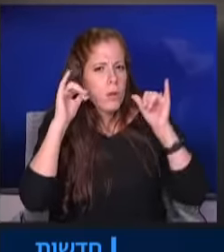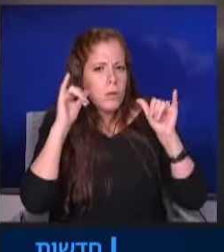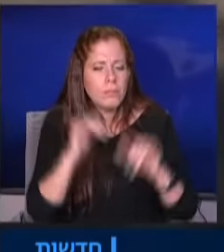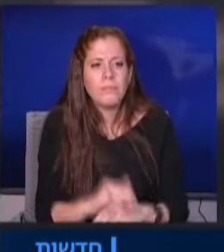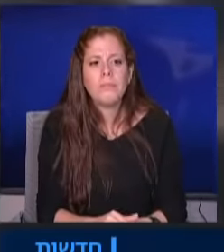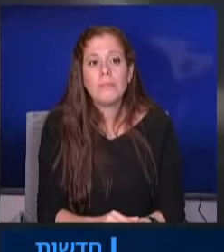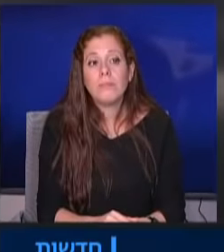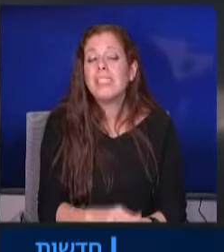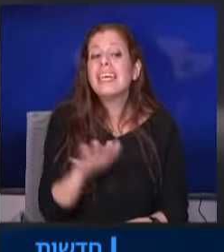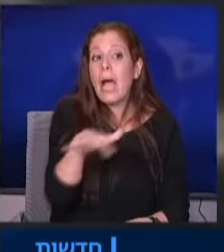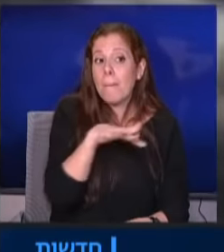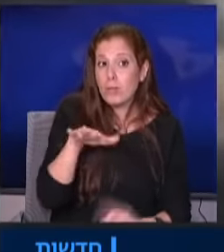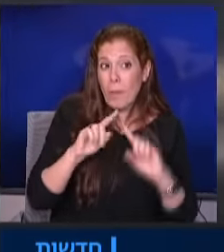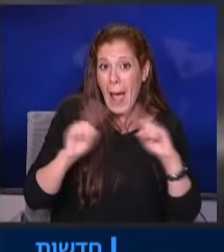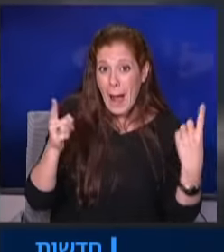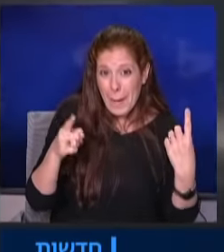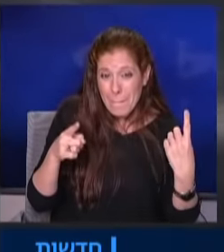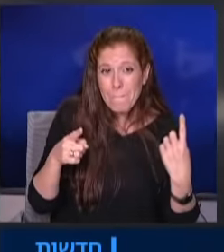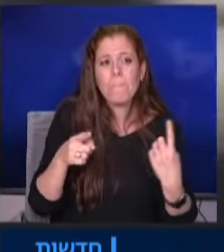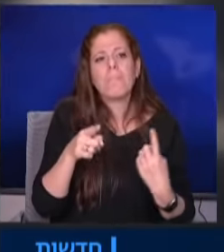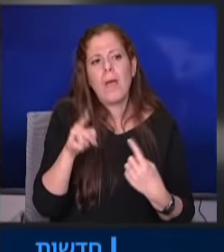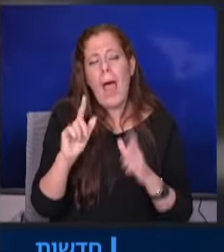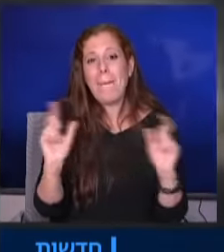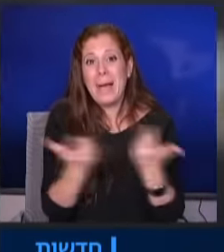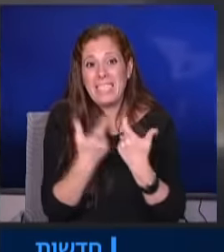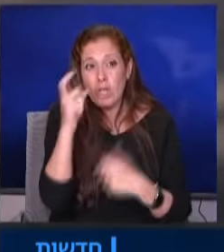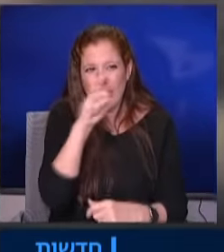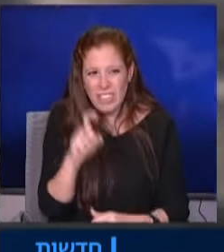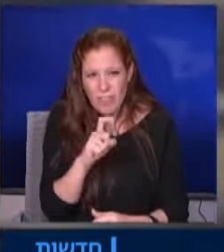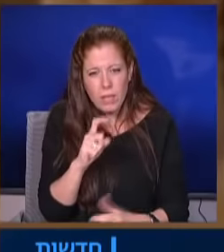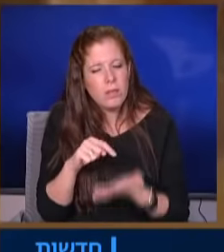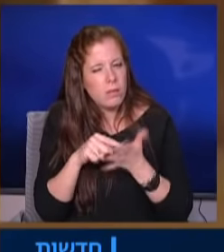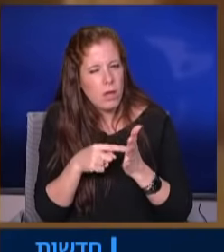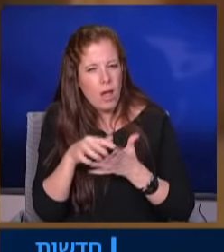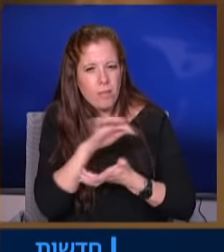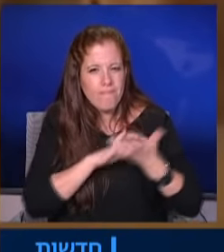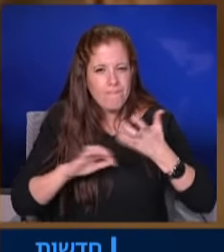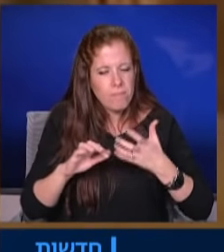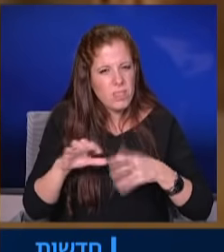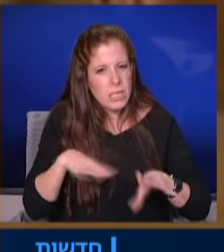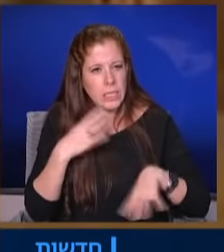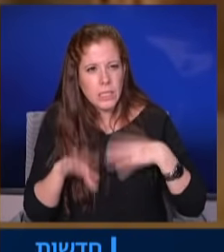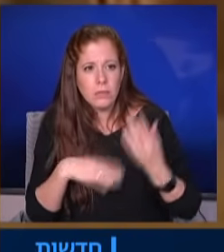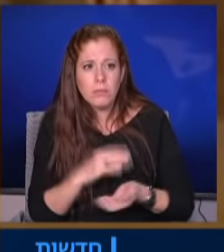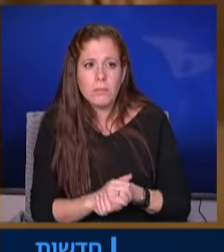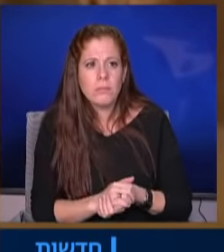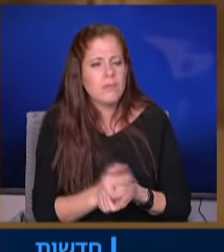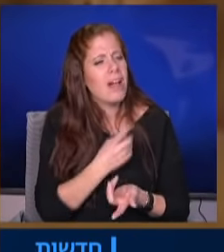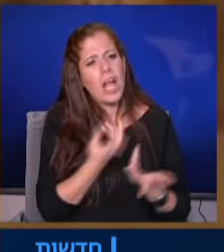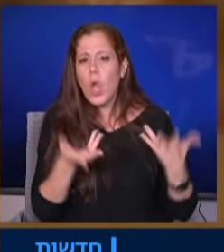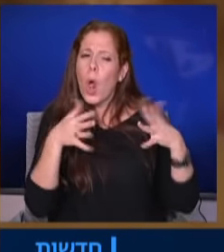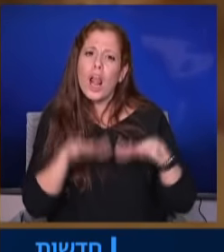גם באזורים אחרים בשטחי הרשות, המעצר של זביידי הבן עורר תרעומת. לנקף מכתוף אל